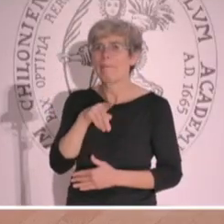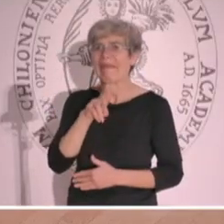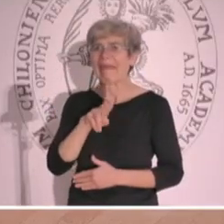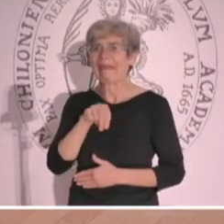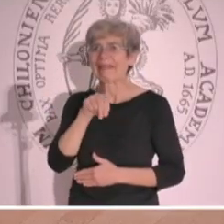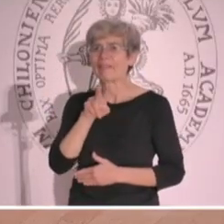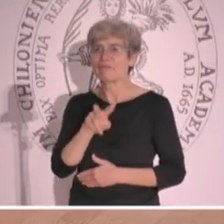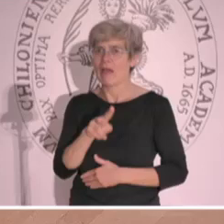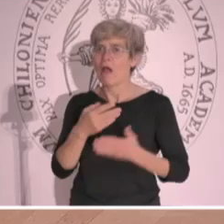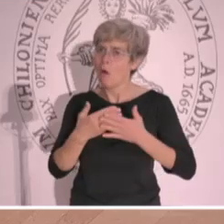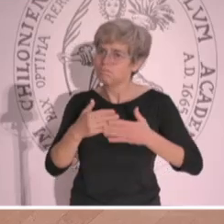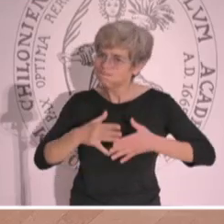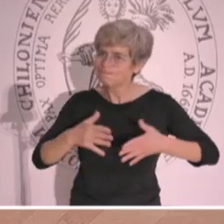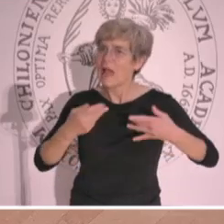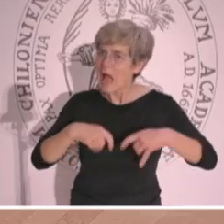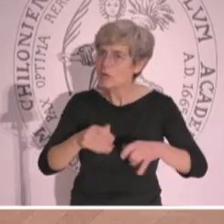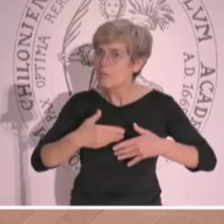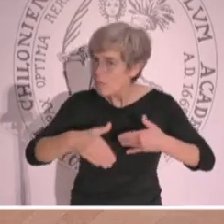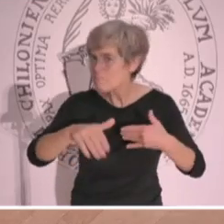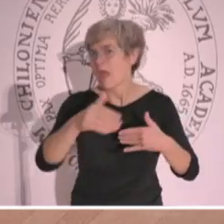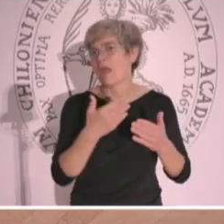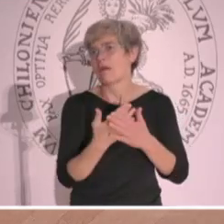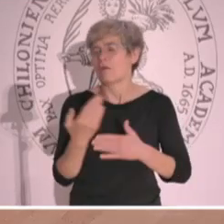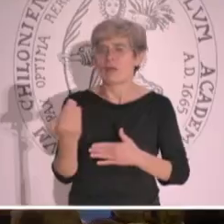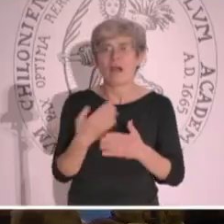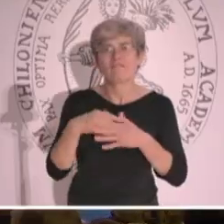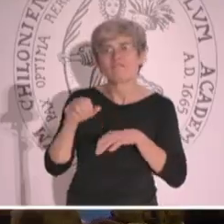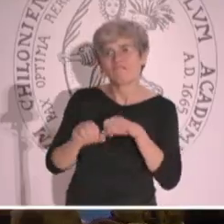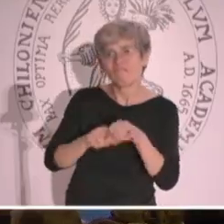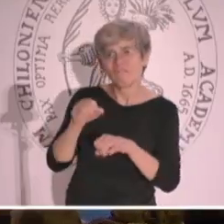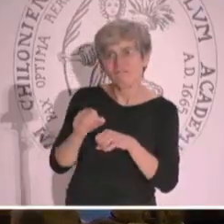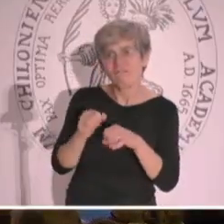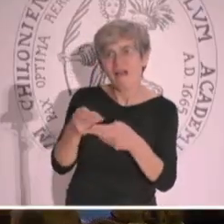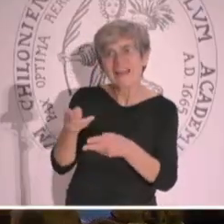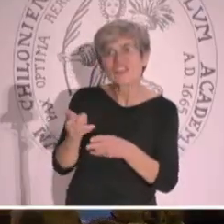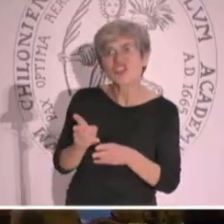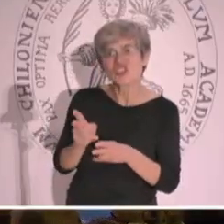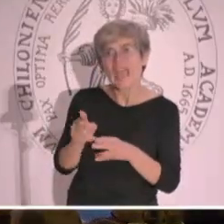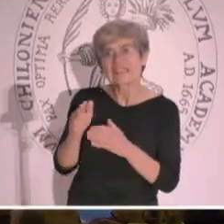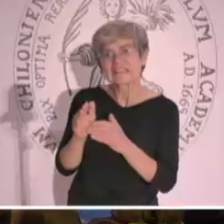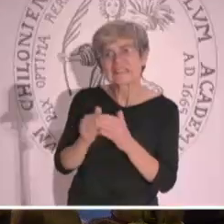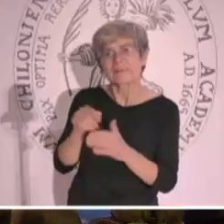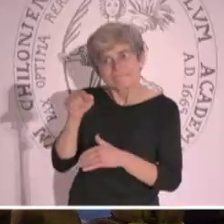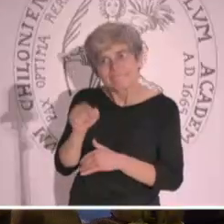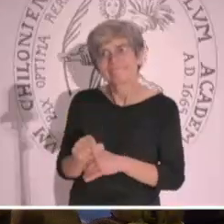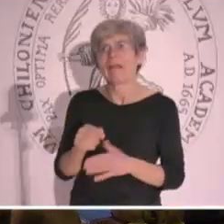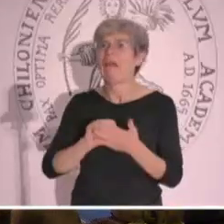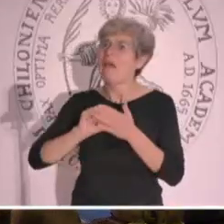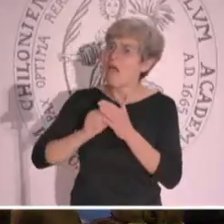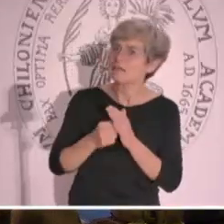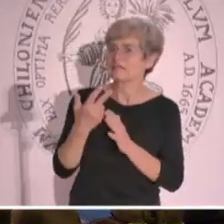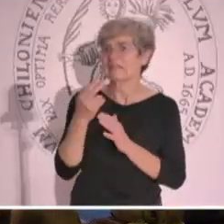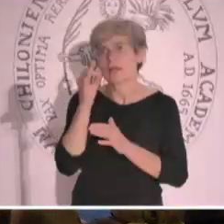unsere Sprottenflotte gesehen, das Bike-Sharing-System, in dem die erste halbe Stunde kostenlos ist. Das geht natürlich nur, weil wir als Stadt